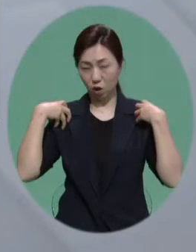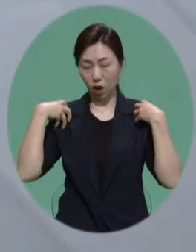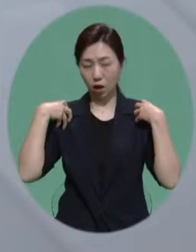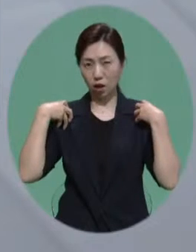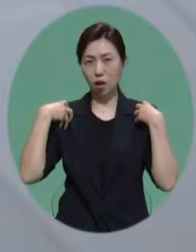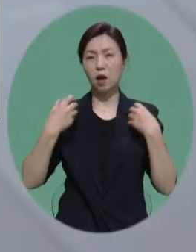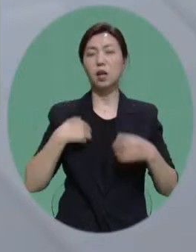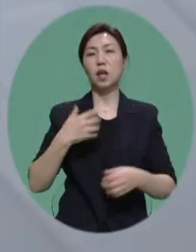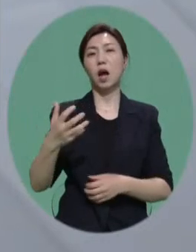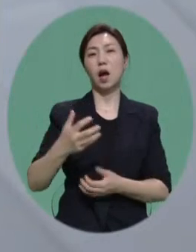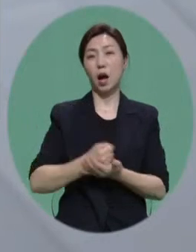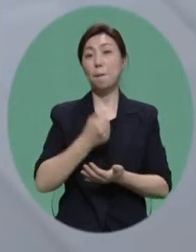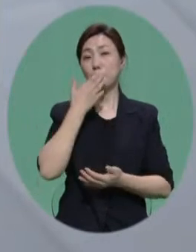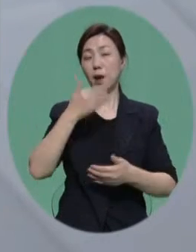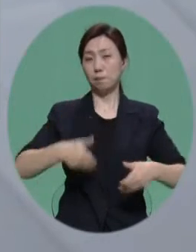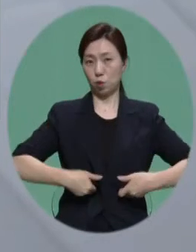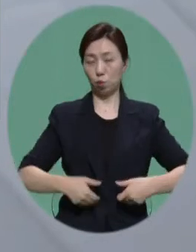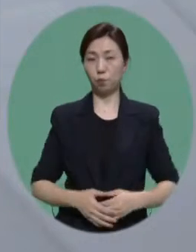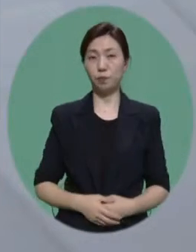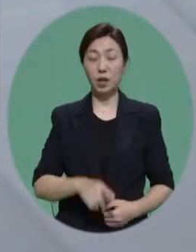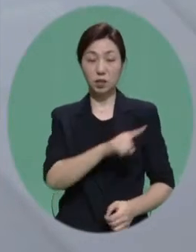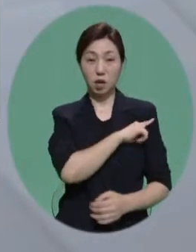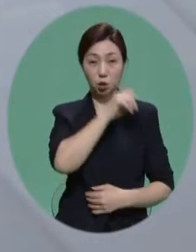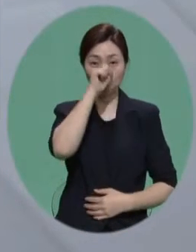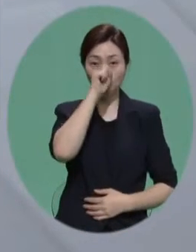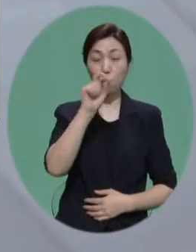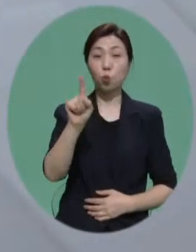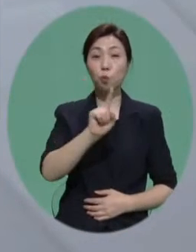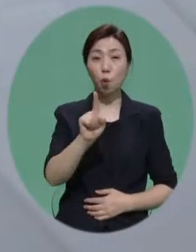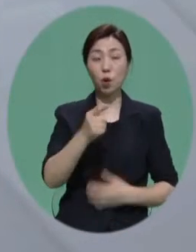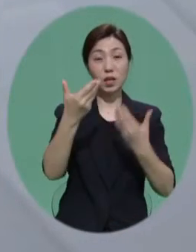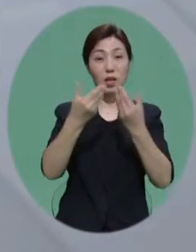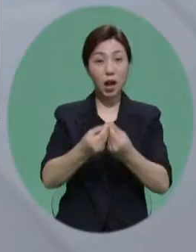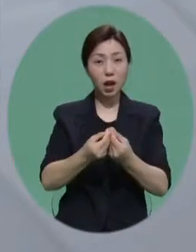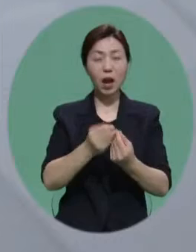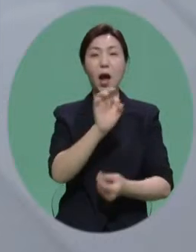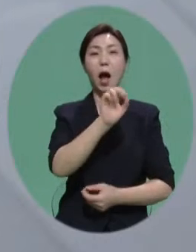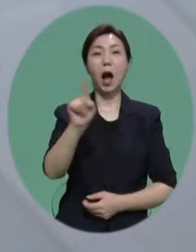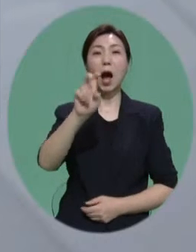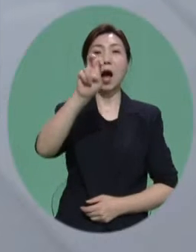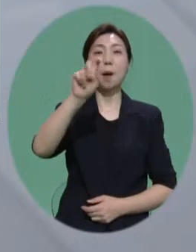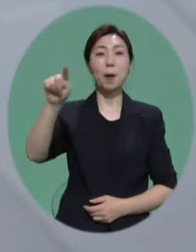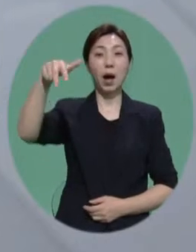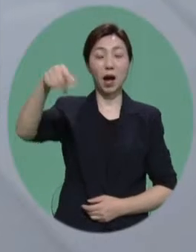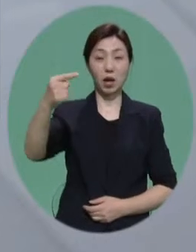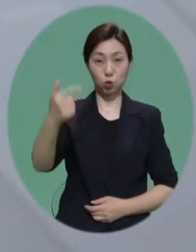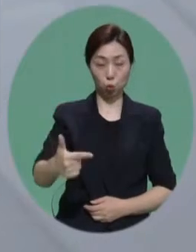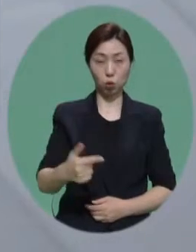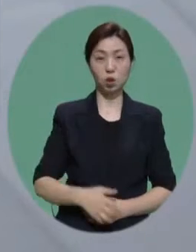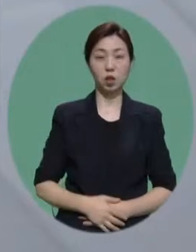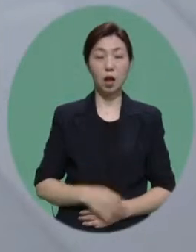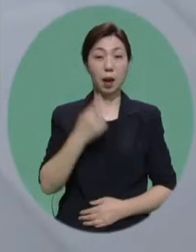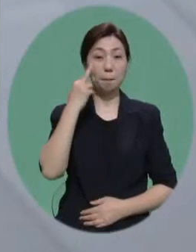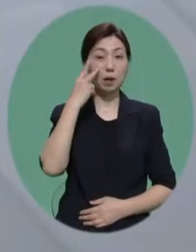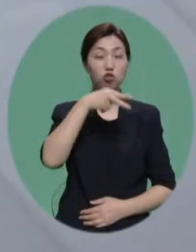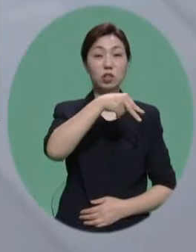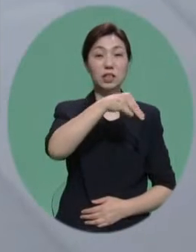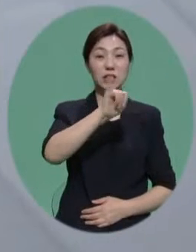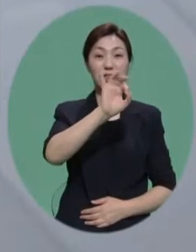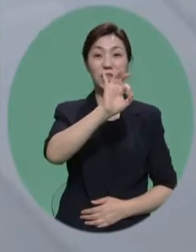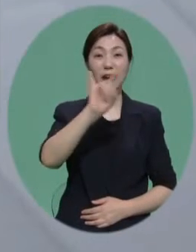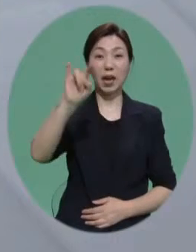약을 사실은 은 미국의 아마존의 입니다 시애틀의 아마 전 제일 본사가 있는데 거기가 이제 워낙